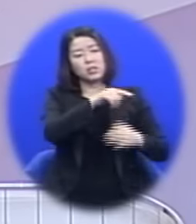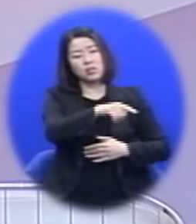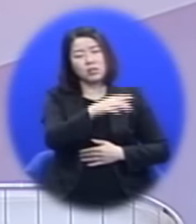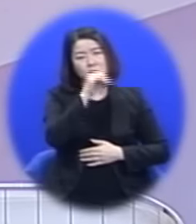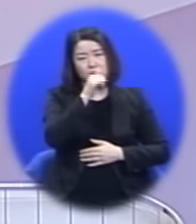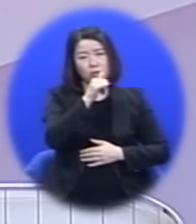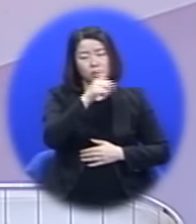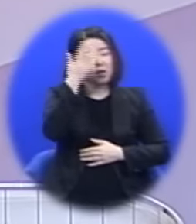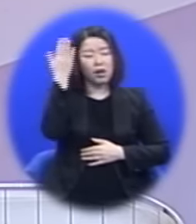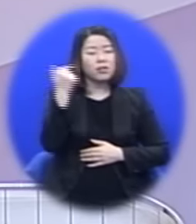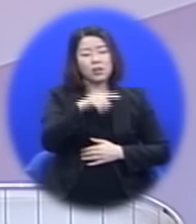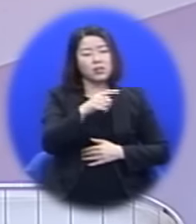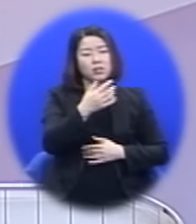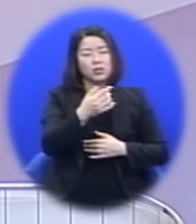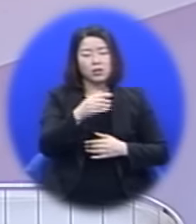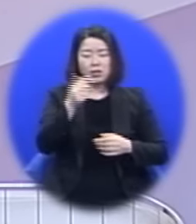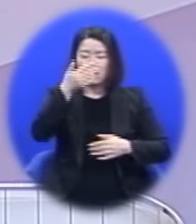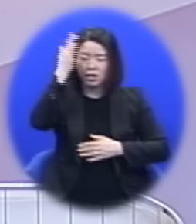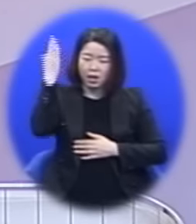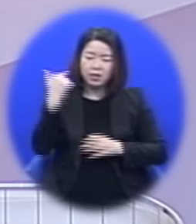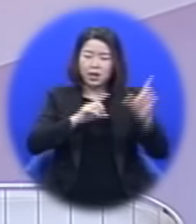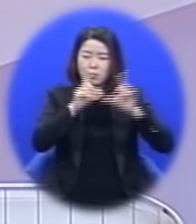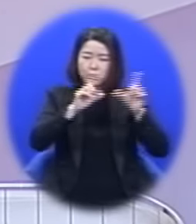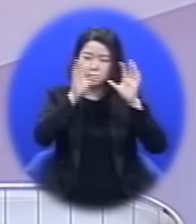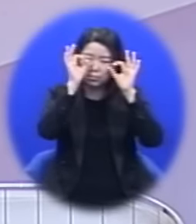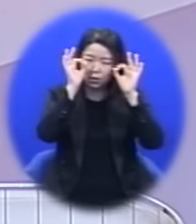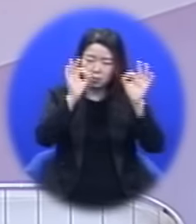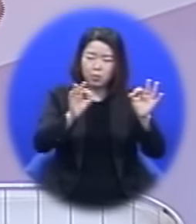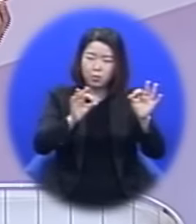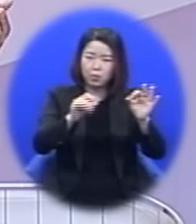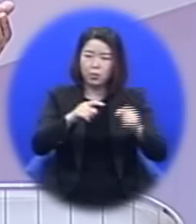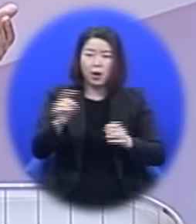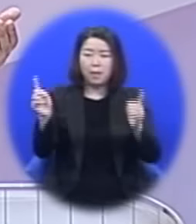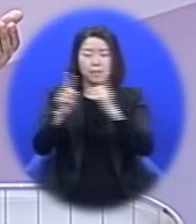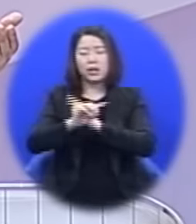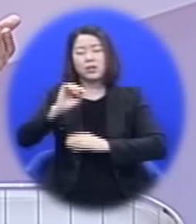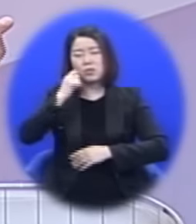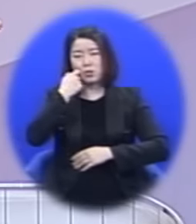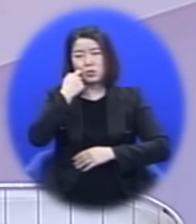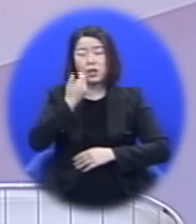신앙생활 했었는데 아마 그랬을 거예요. 너무 어려우니까